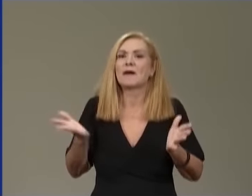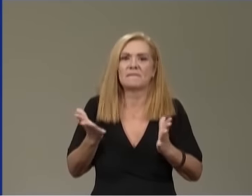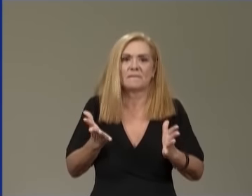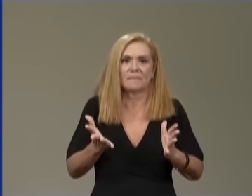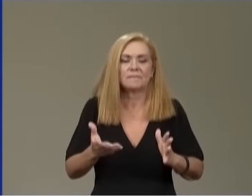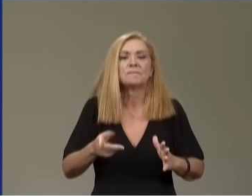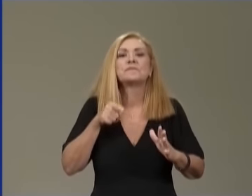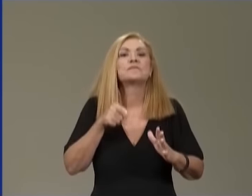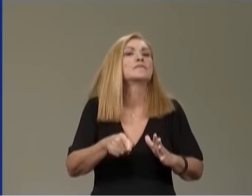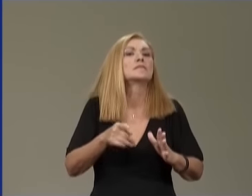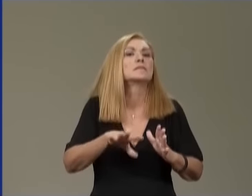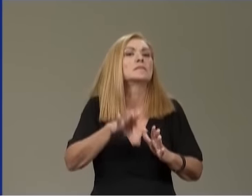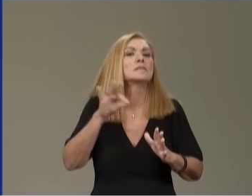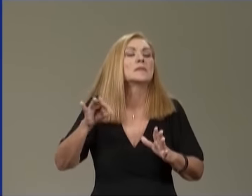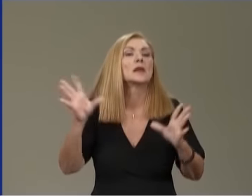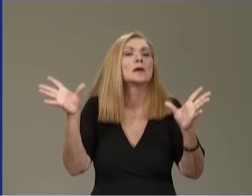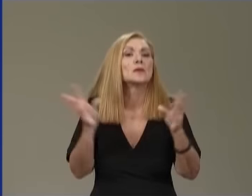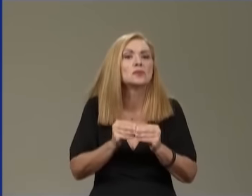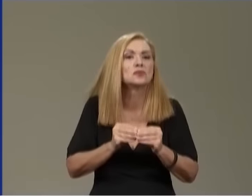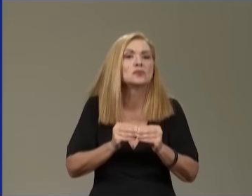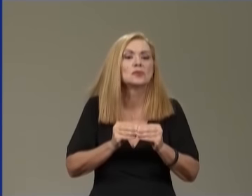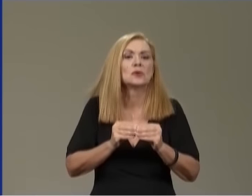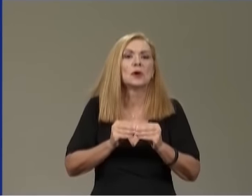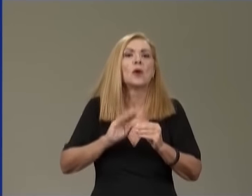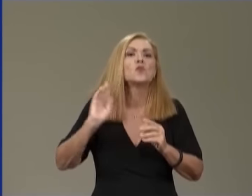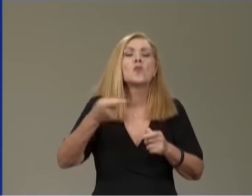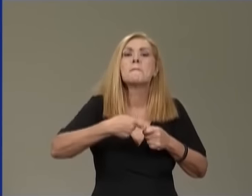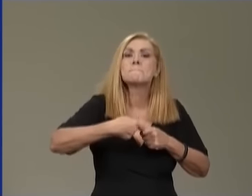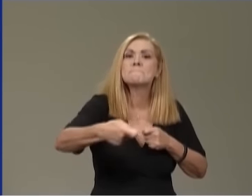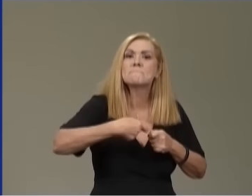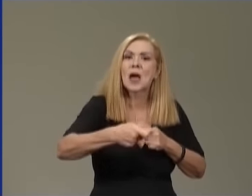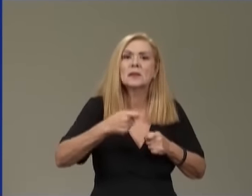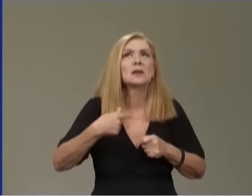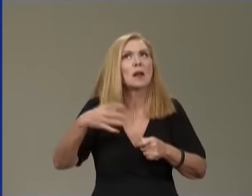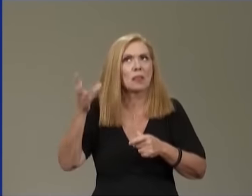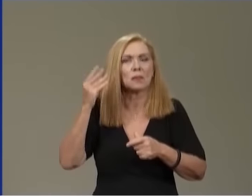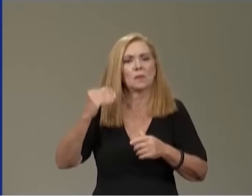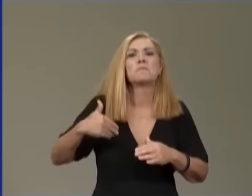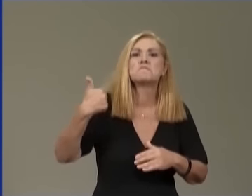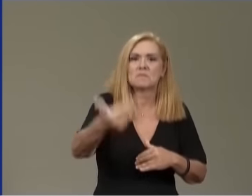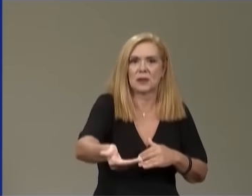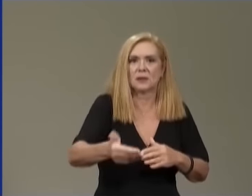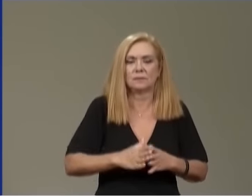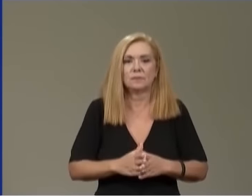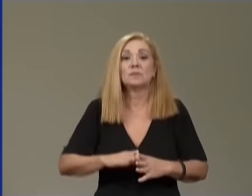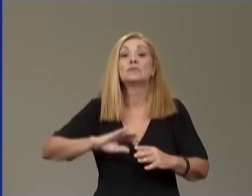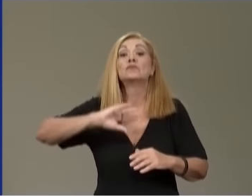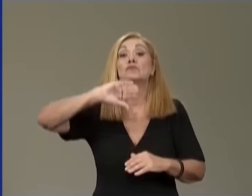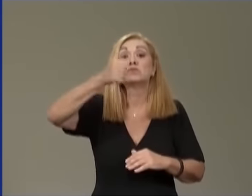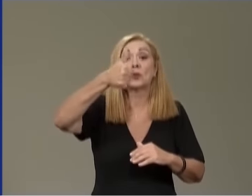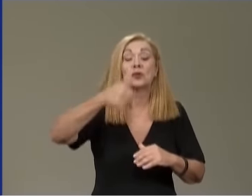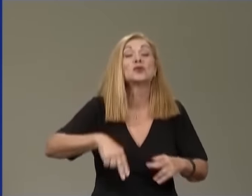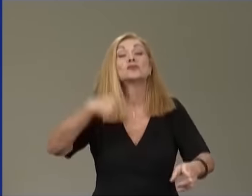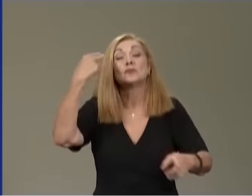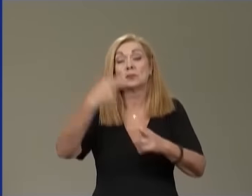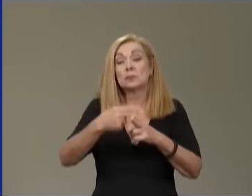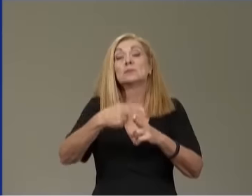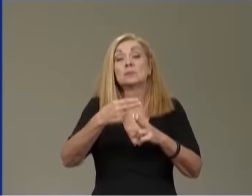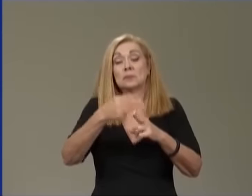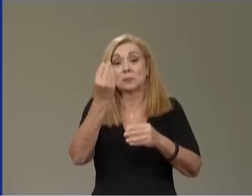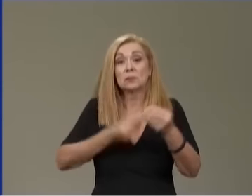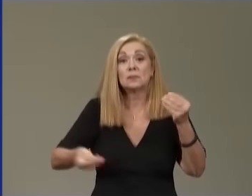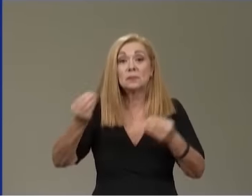οποίες διαπνέουν και όλα τα μέτρα που θα ακουστούν αργότερα. Πρώτον, και σημαντικότερο όλο,